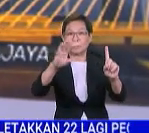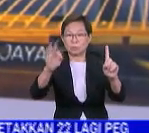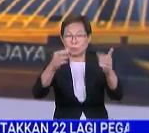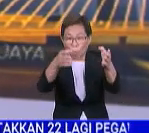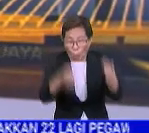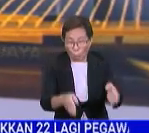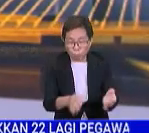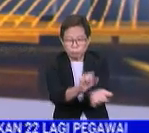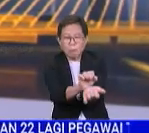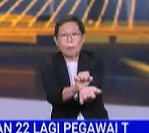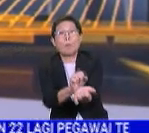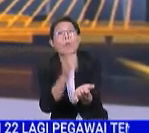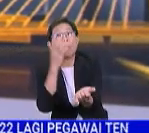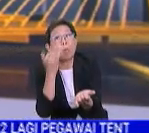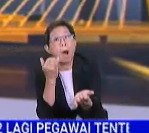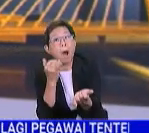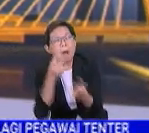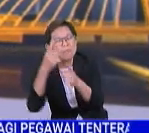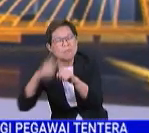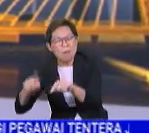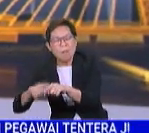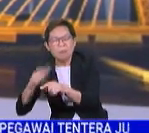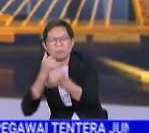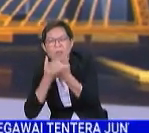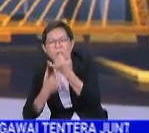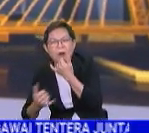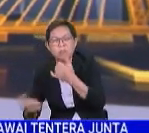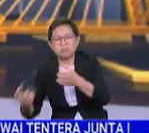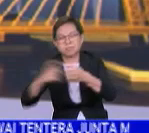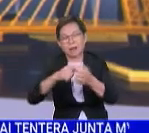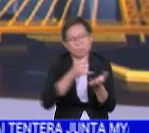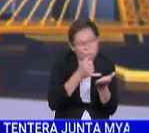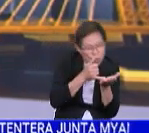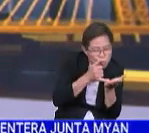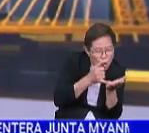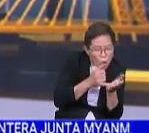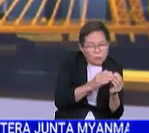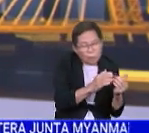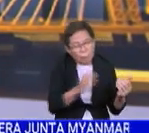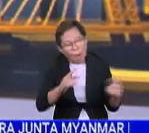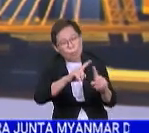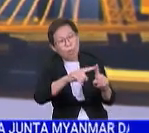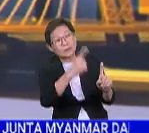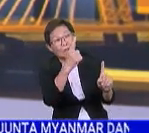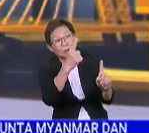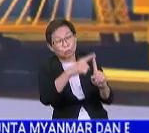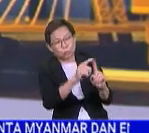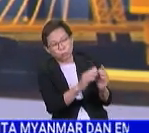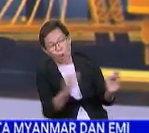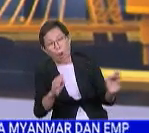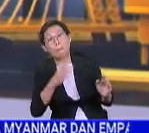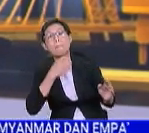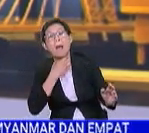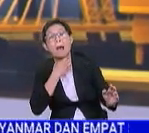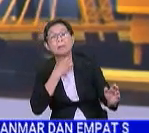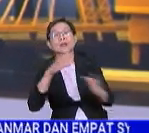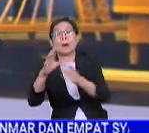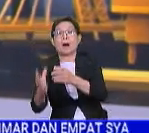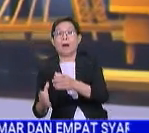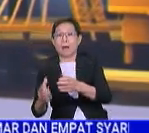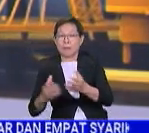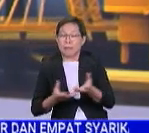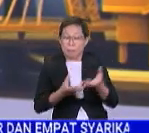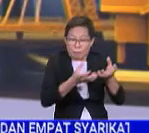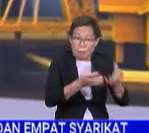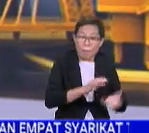269 orang ditahan kerana pelbagai kesalahan berkaitan dadah sepanjang Januari tahun ini di Perak. Ini termasuk